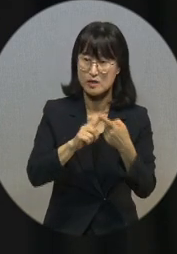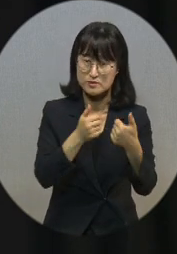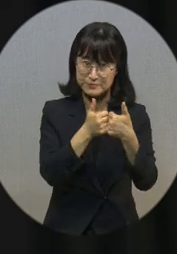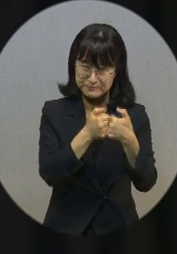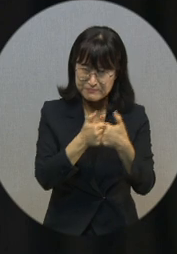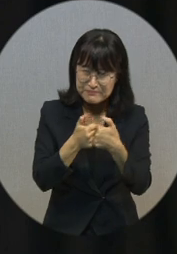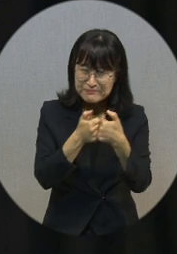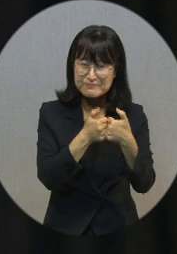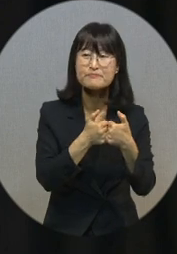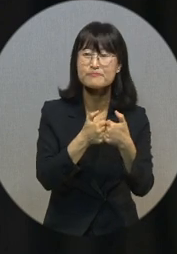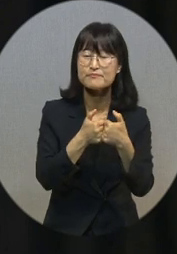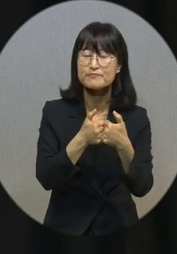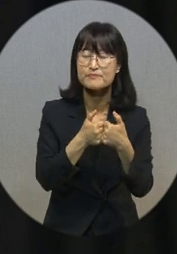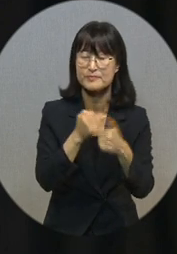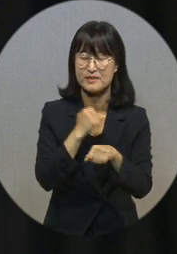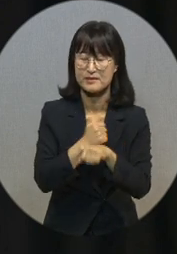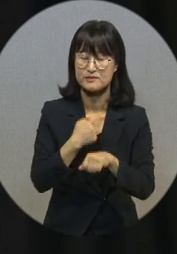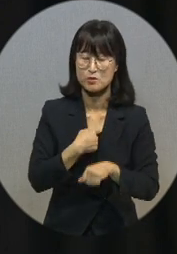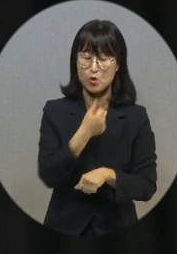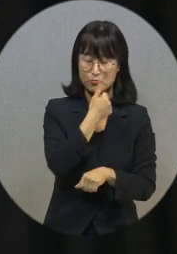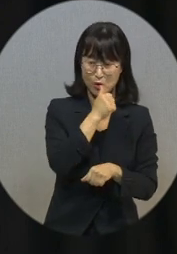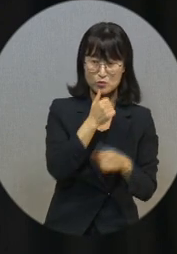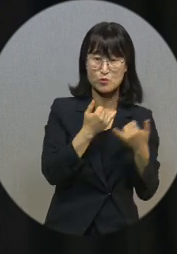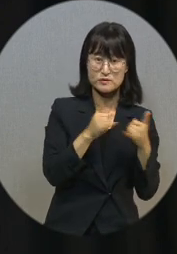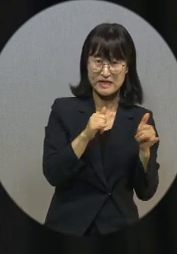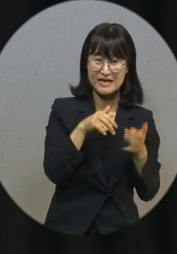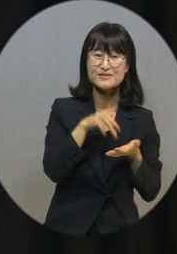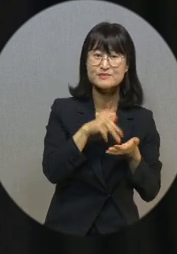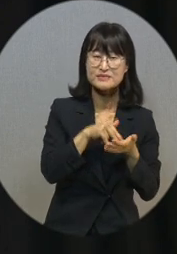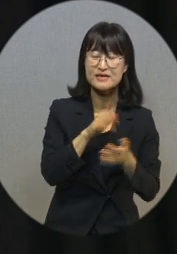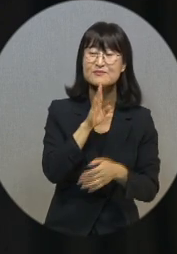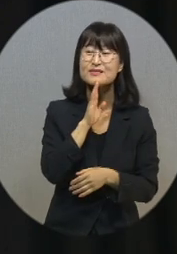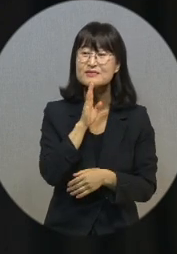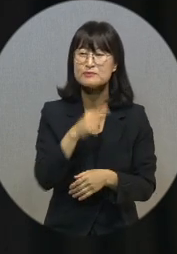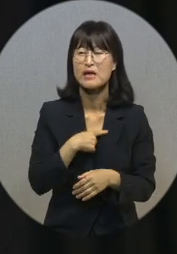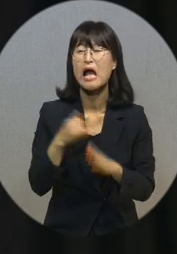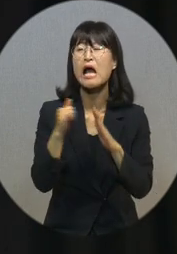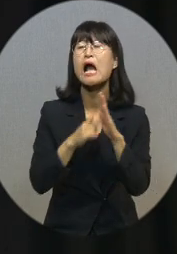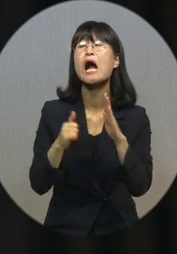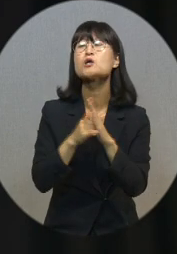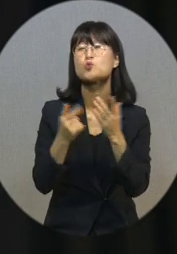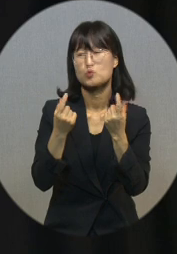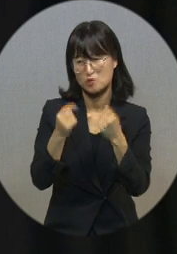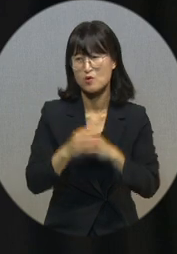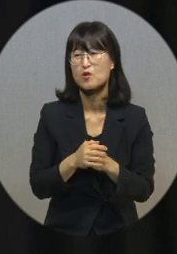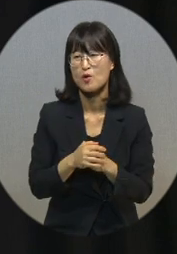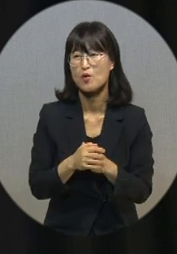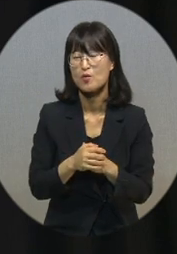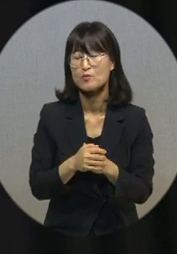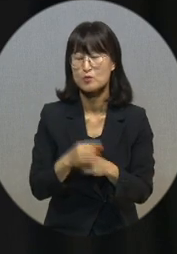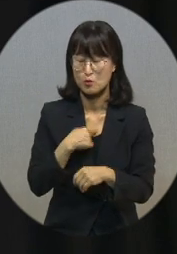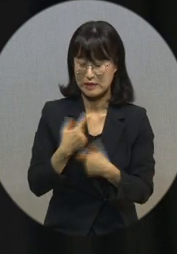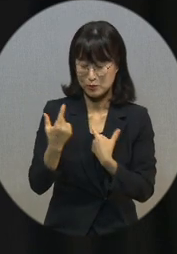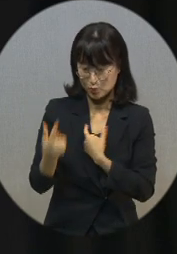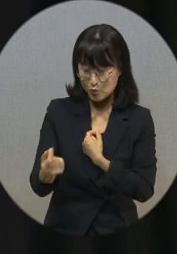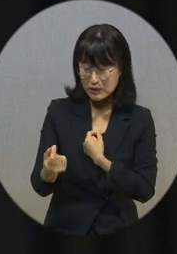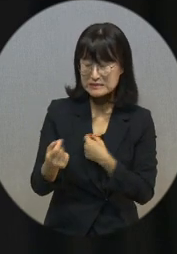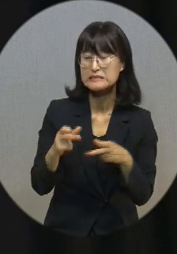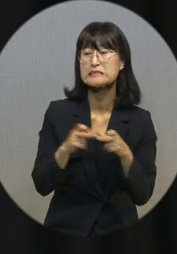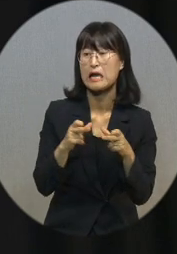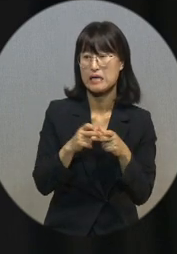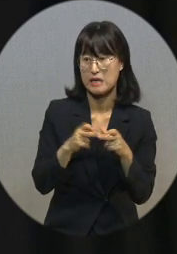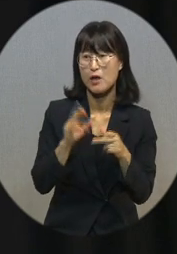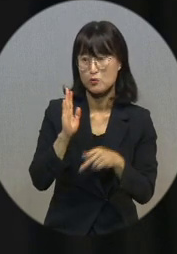해서 네. 어떻게 보면 변호사지만 어떻게 보면 또 누나로서 네. 또 장애인 당사자로서 같이 공감을 했던